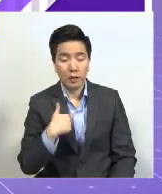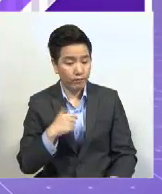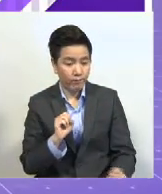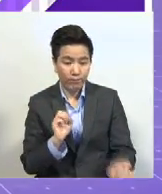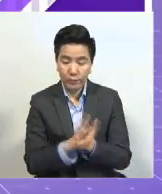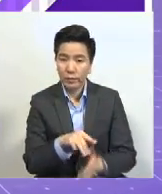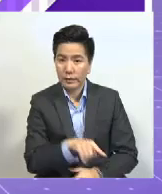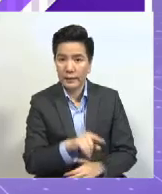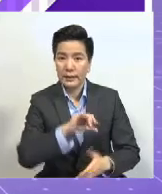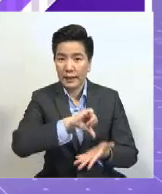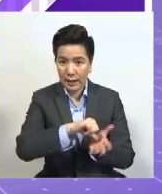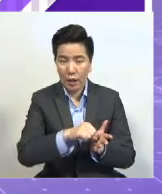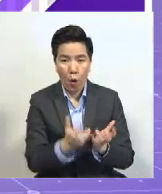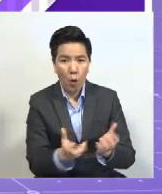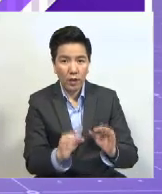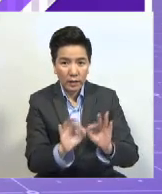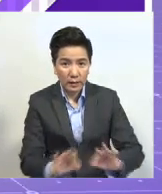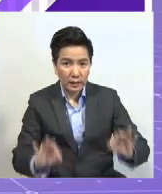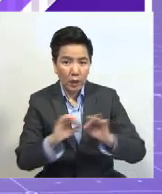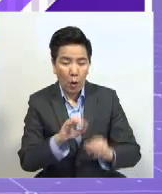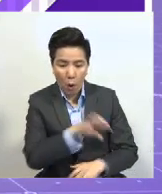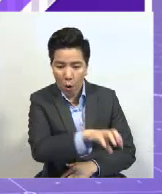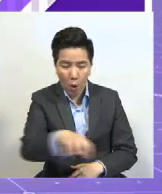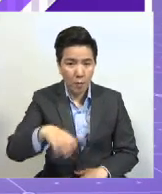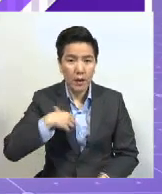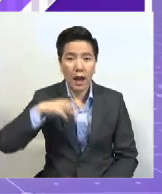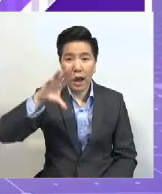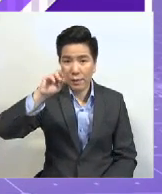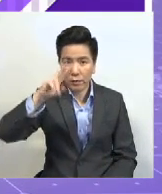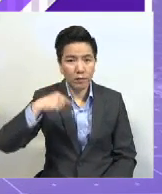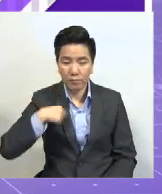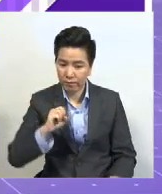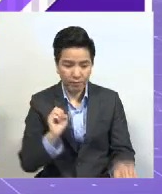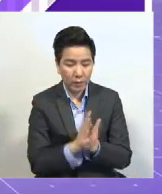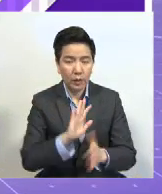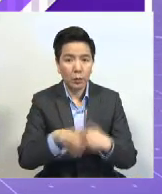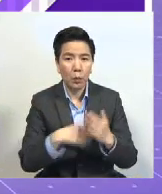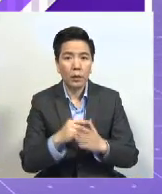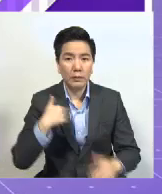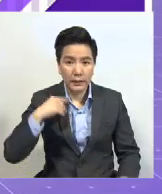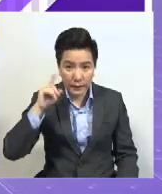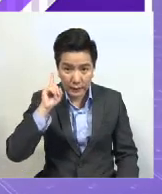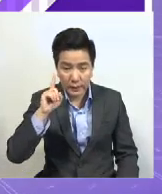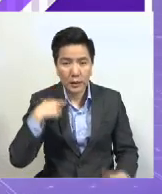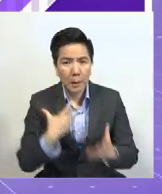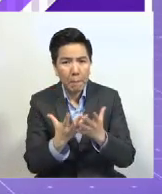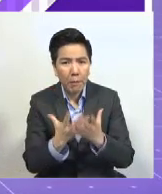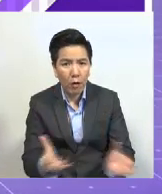ายสิ่งสำคัญของอิหร่าน52จุดหนึ่งในนั้นก็จะเป็นเรื่องของการทำล